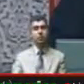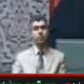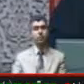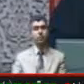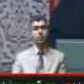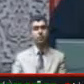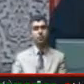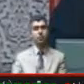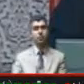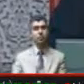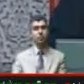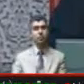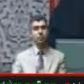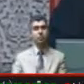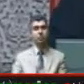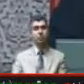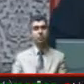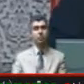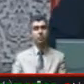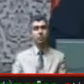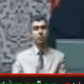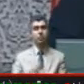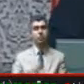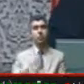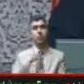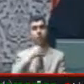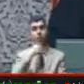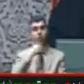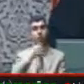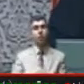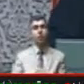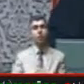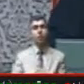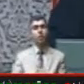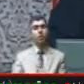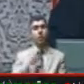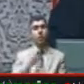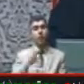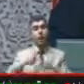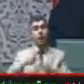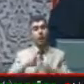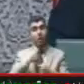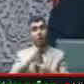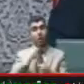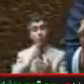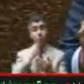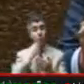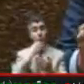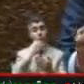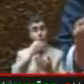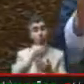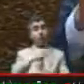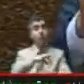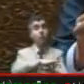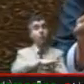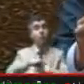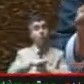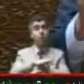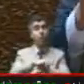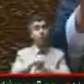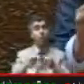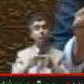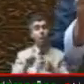وعمقت لك ثواني معدودة جدا، بس ثواني في ثواني معدودة. السيد الرئيس، أريد أن أقول أن الإدارة هي